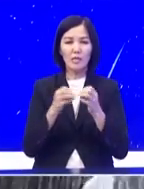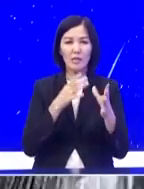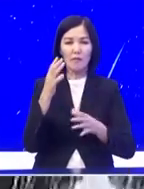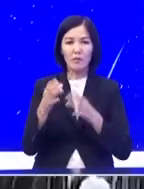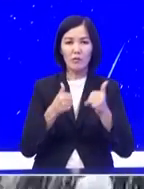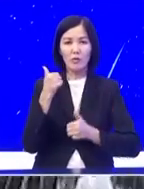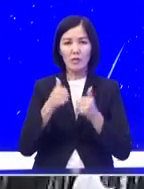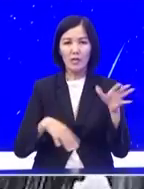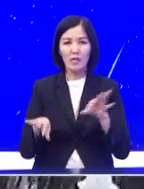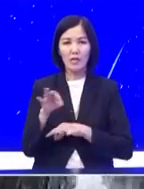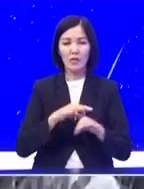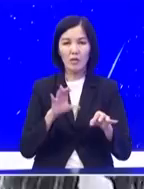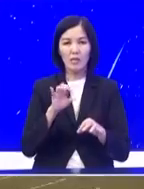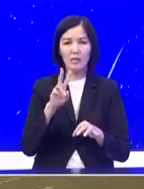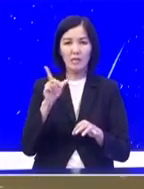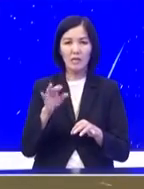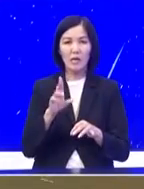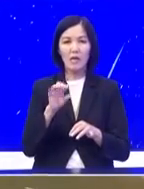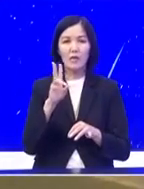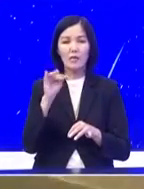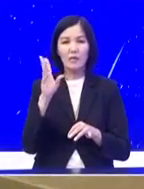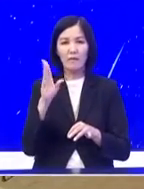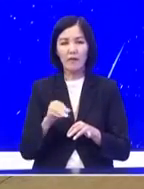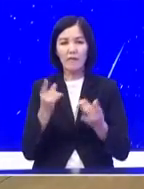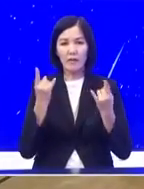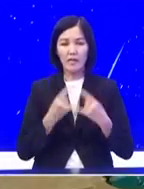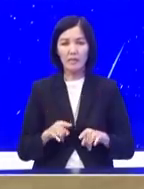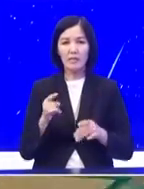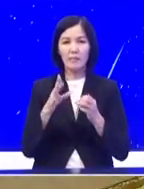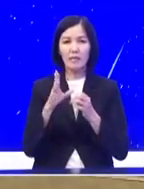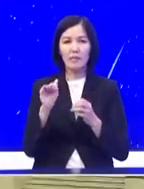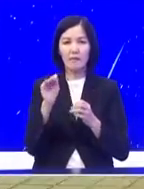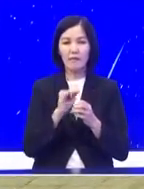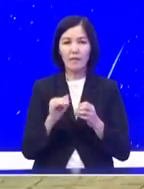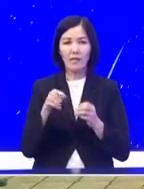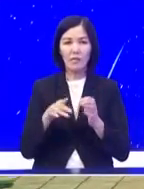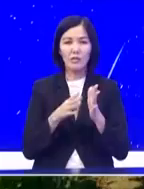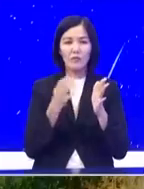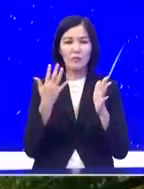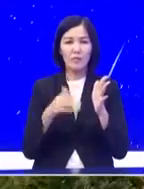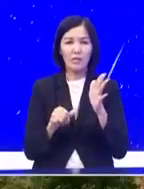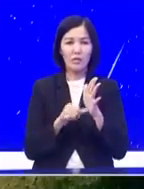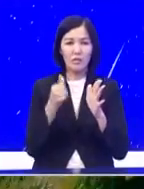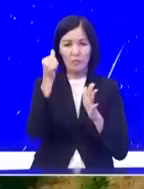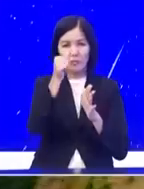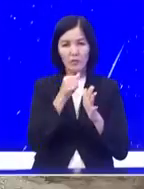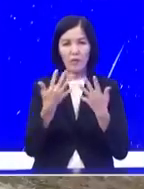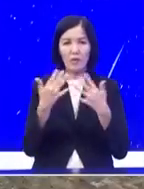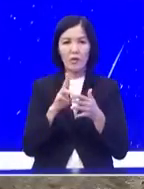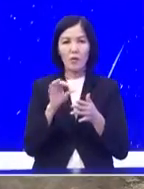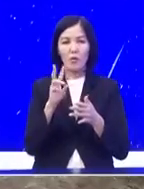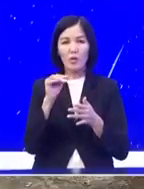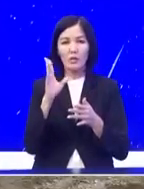международного конкурса архитекторов стран СНГ. Акмырза Исаевич Рустембеков родился 15 февраля 1956